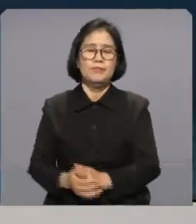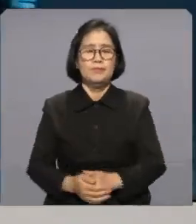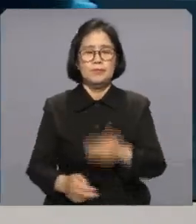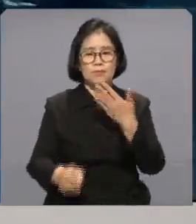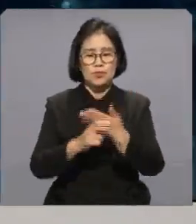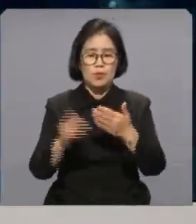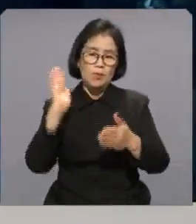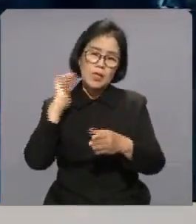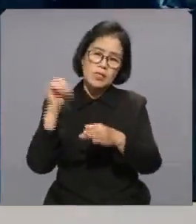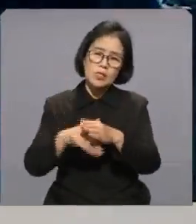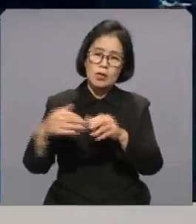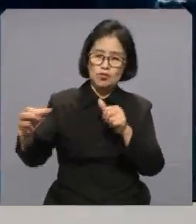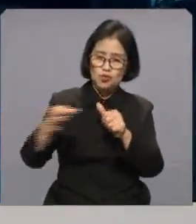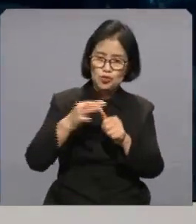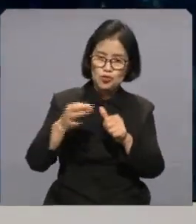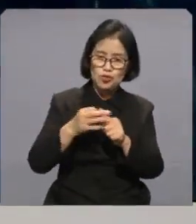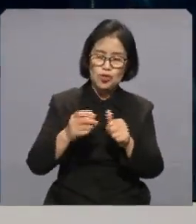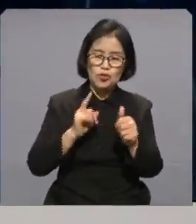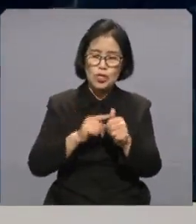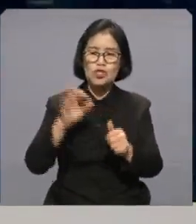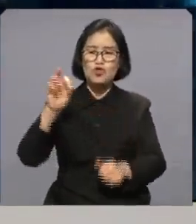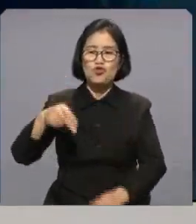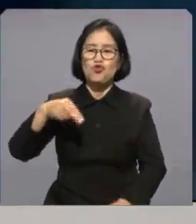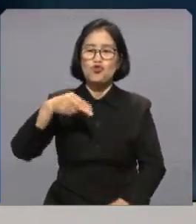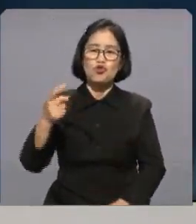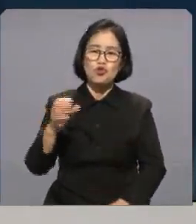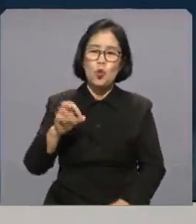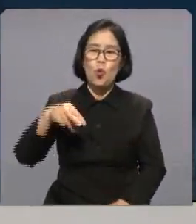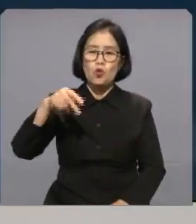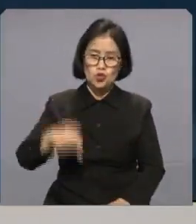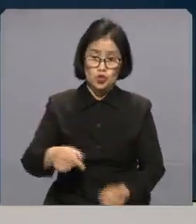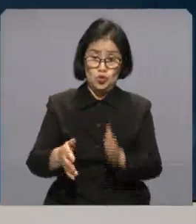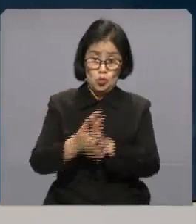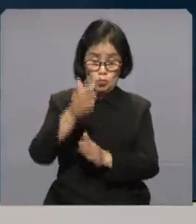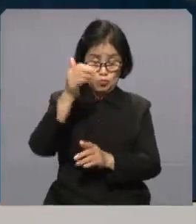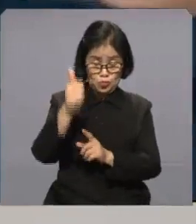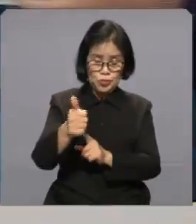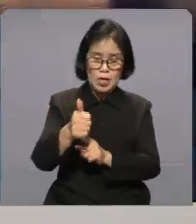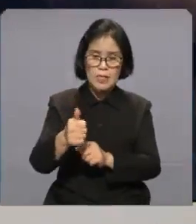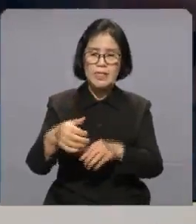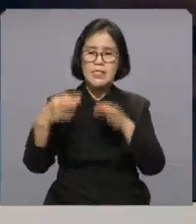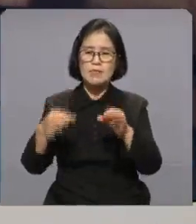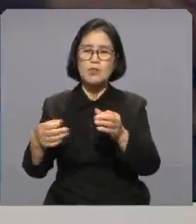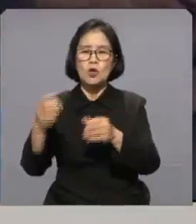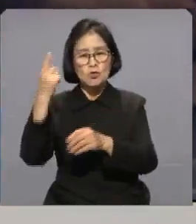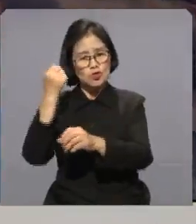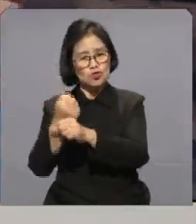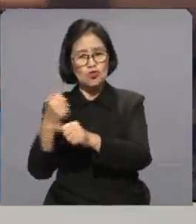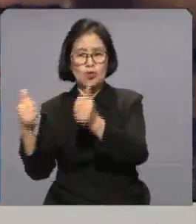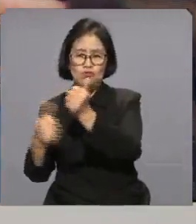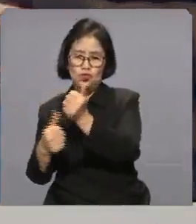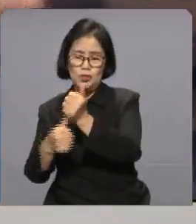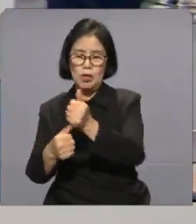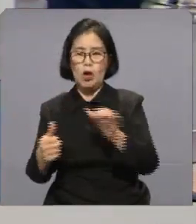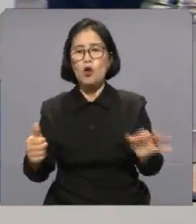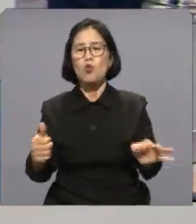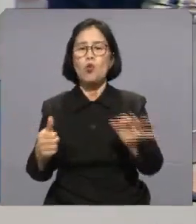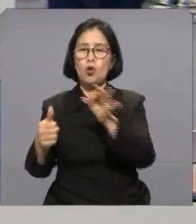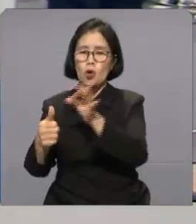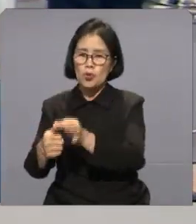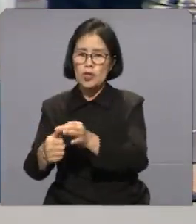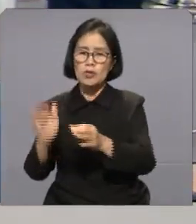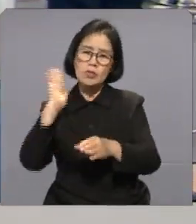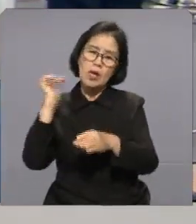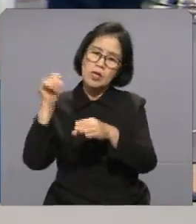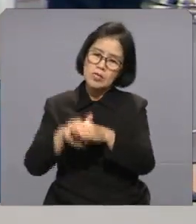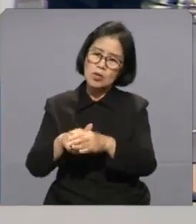불법 대선 자금 수수 의혹의 키맨인 유동규 전 성남도공 본부장은 김용 민주연구원 부원장에게 건넨 돈이